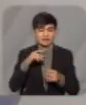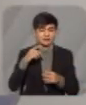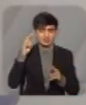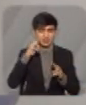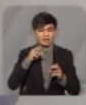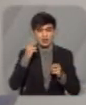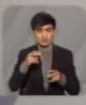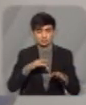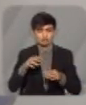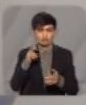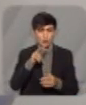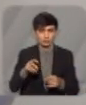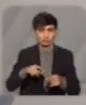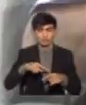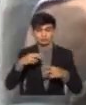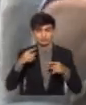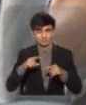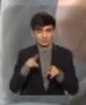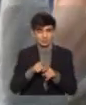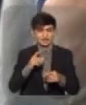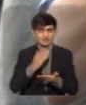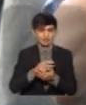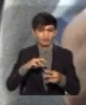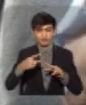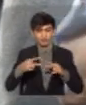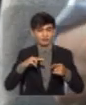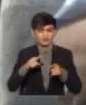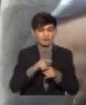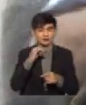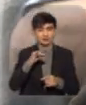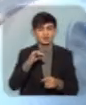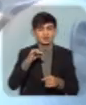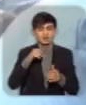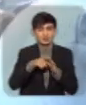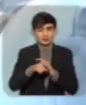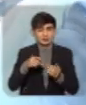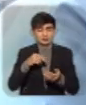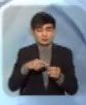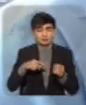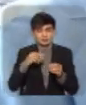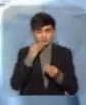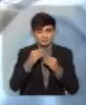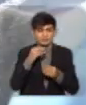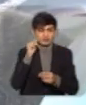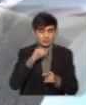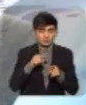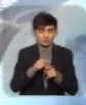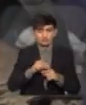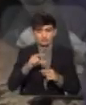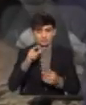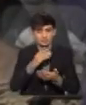вести себя доллар цены по их словам будут зависеть и от санкций к россии и от приближения парламентских выборов казахстане да и в целом от